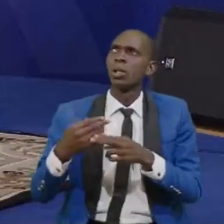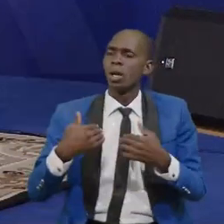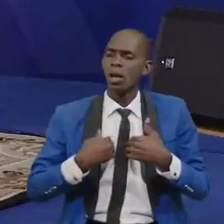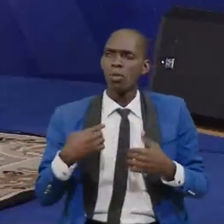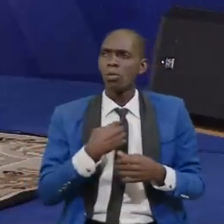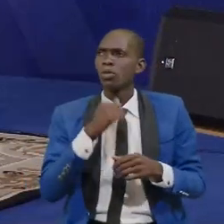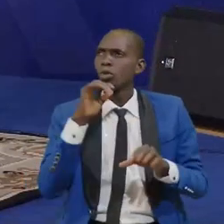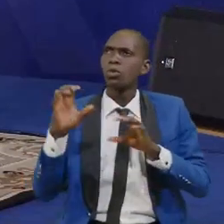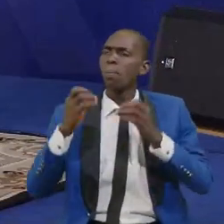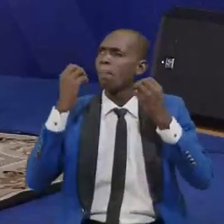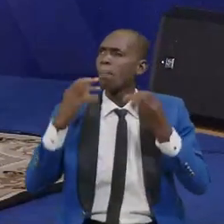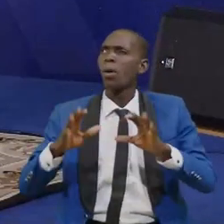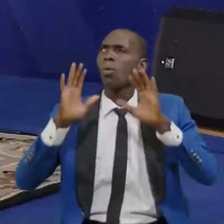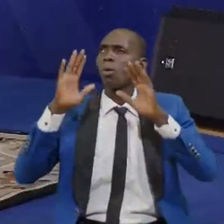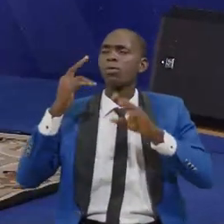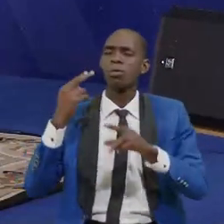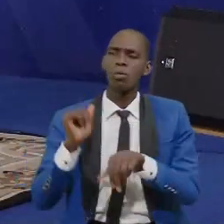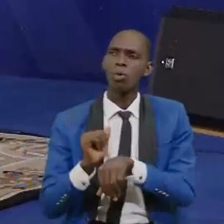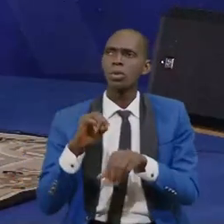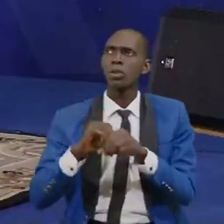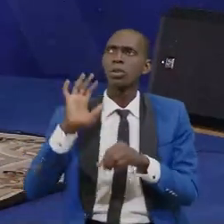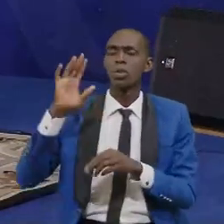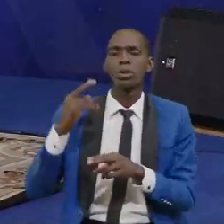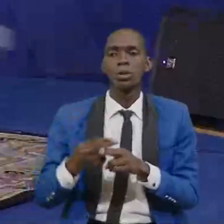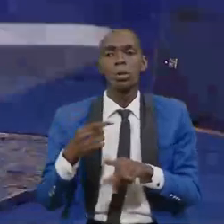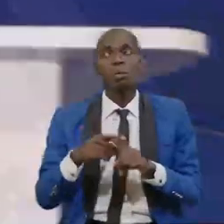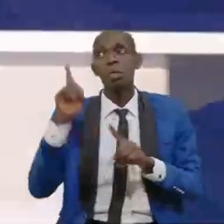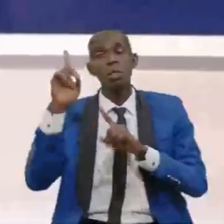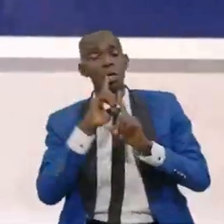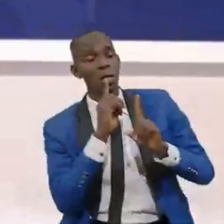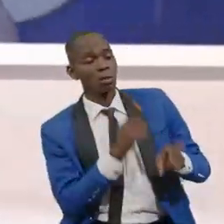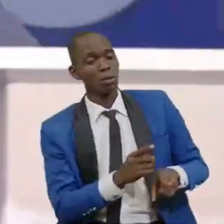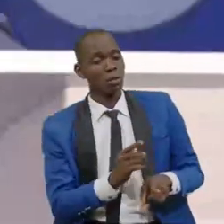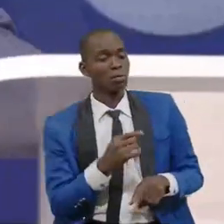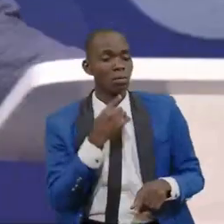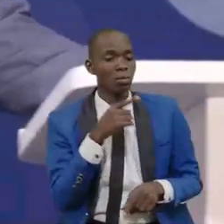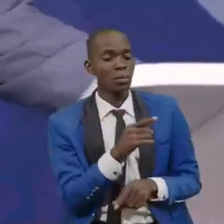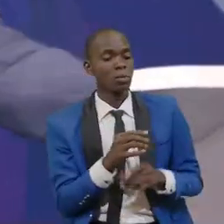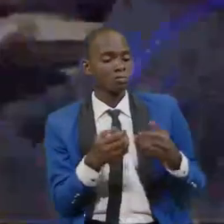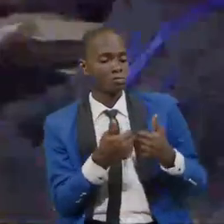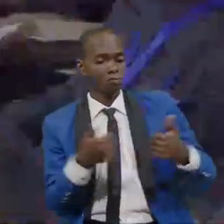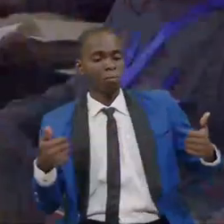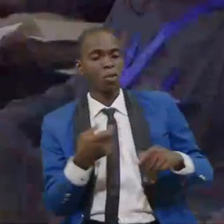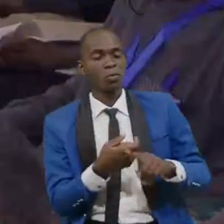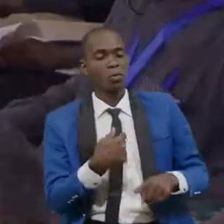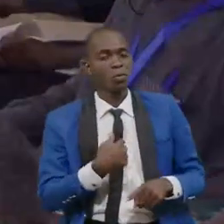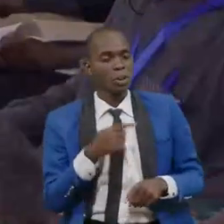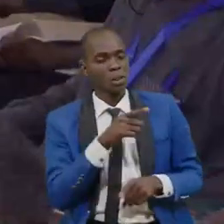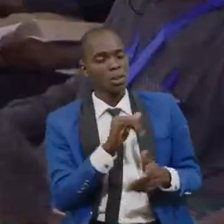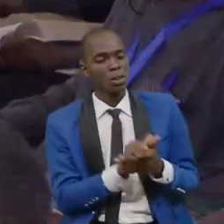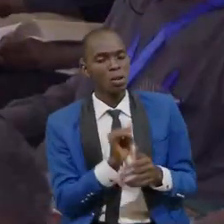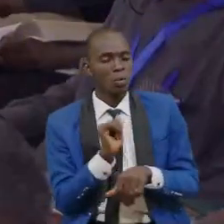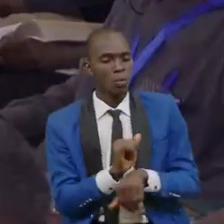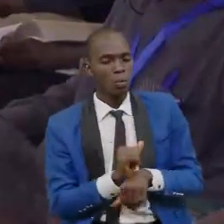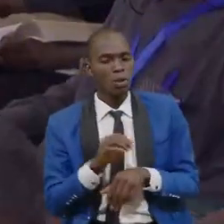choses merveilleuses en ton nom? Mais je leur dirai, éloignez-vous de moi, vous qui commettez